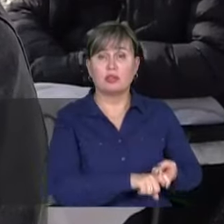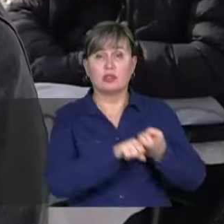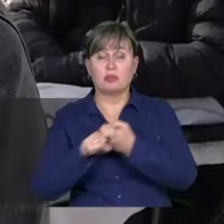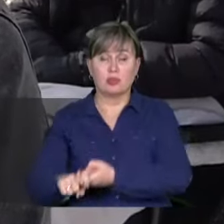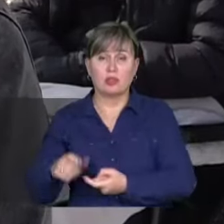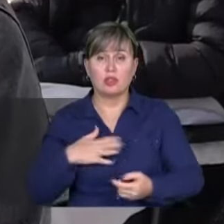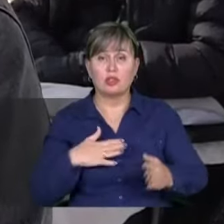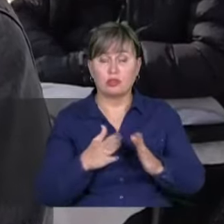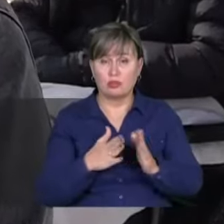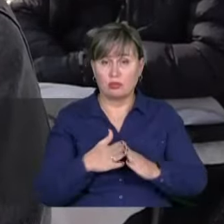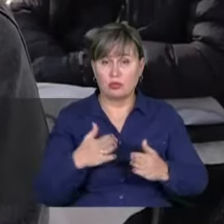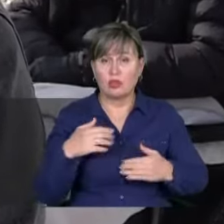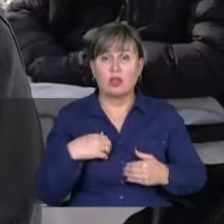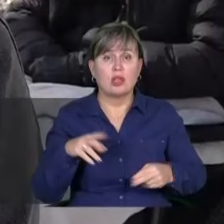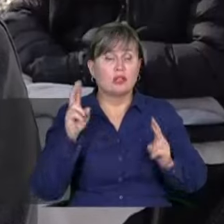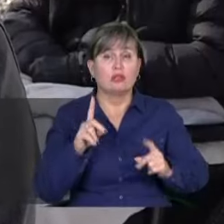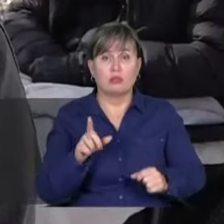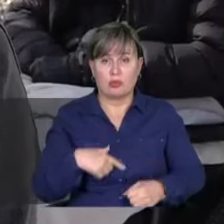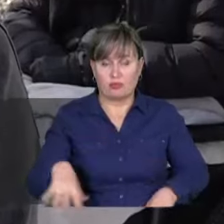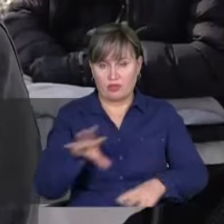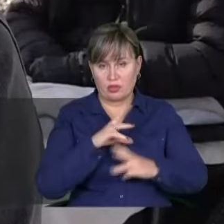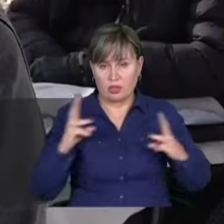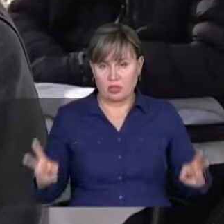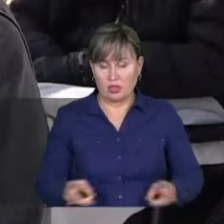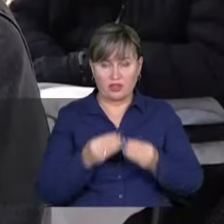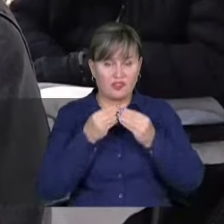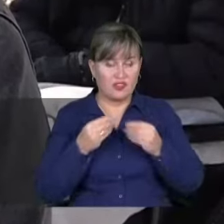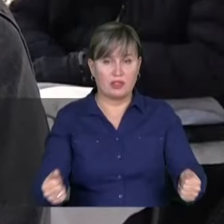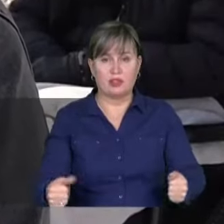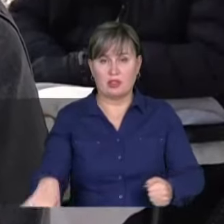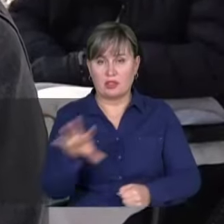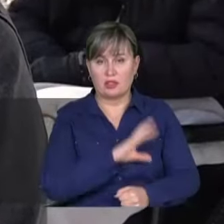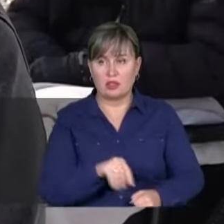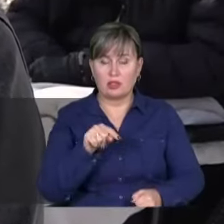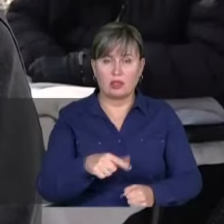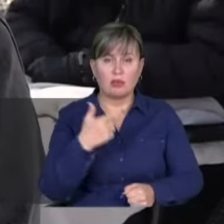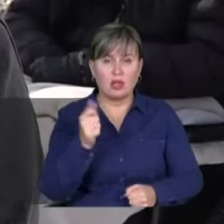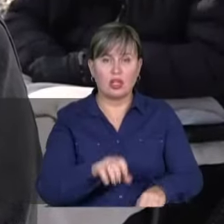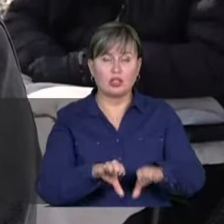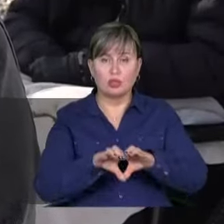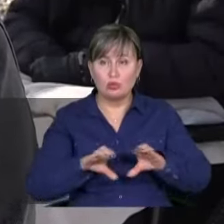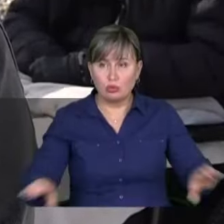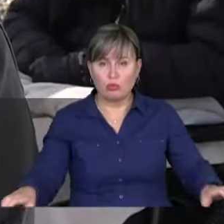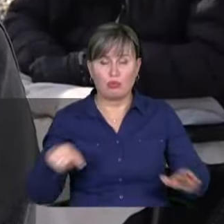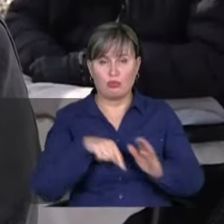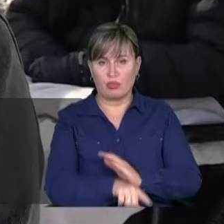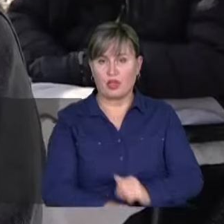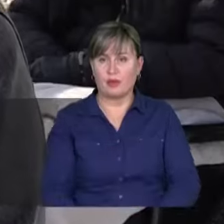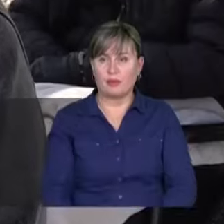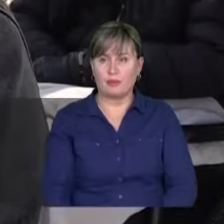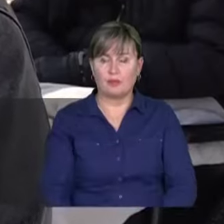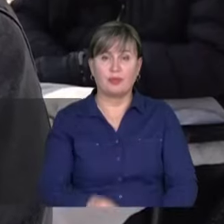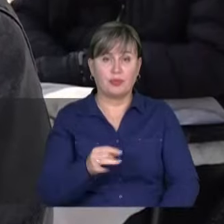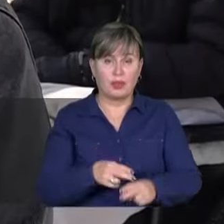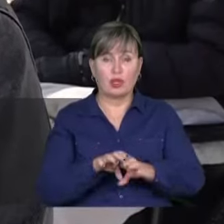дома, я не знаю, что бы мы делали. Мы бы сгорели просто дотла все. Вот. Потому что там проходит газовая труба над трансформатором. И